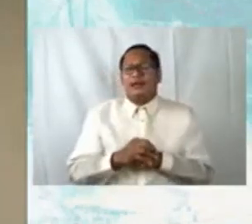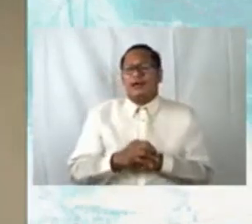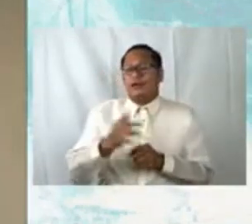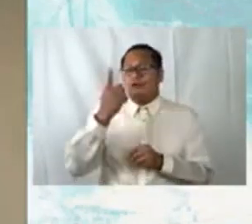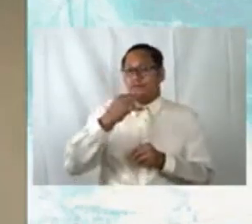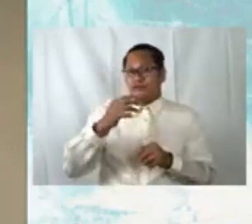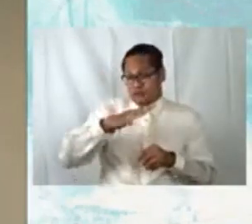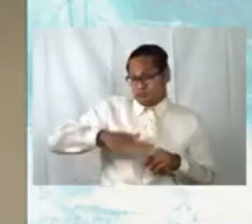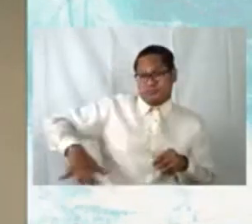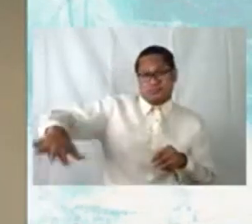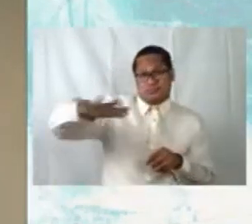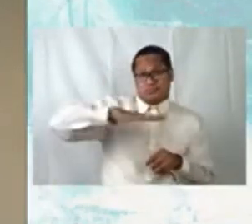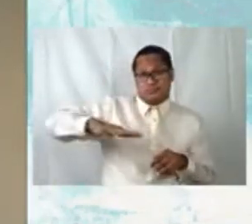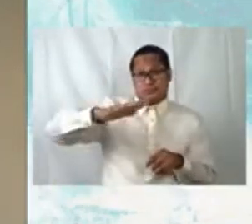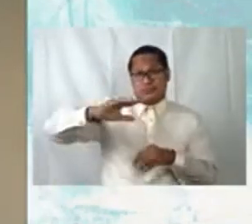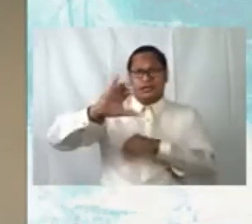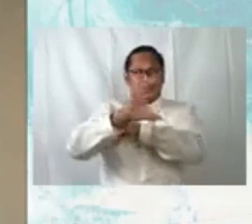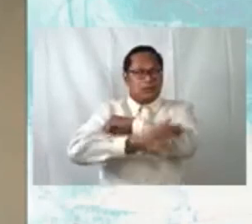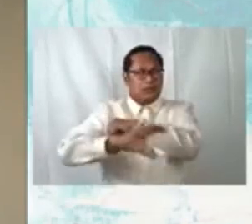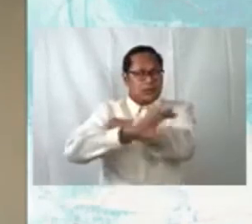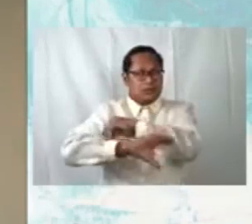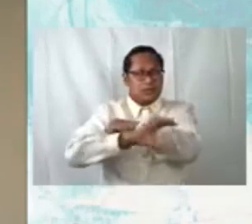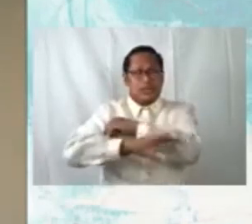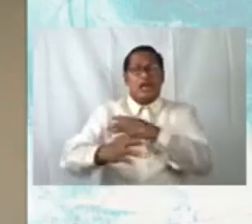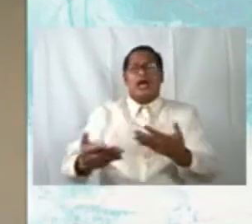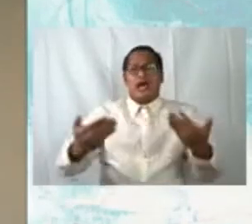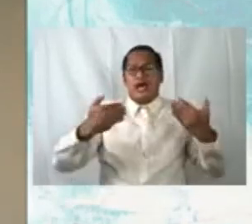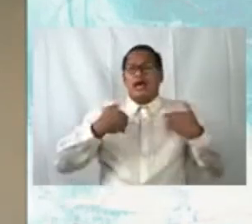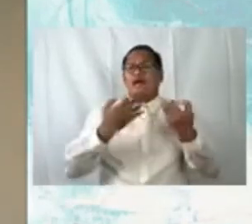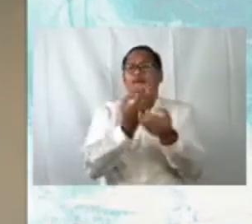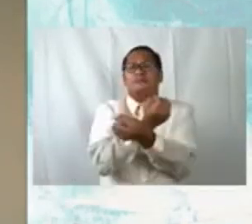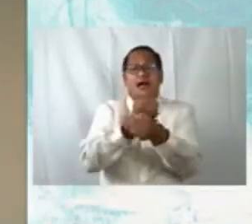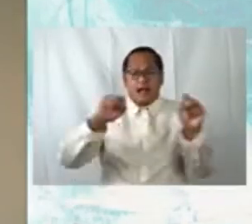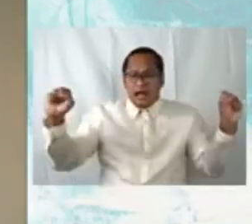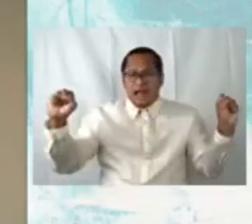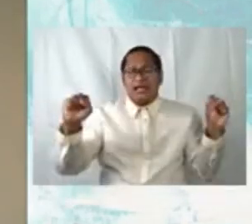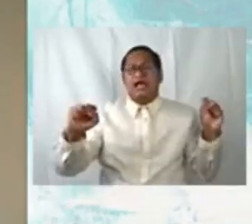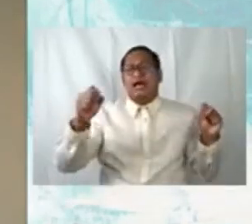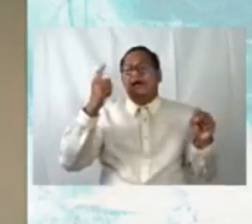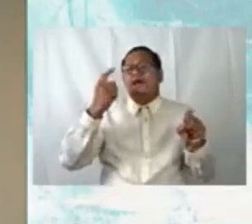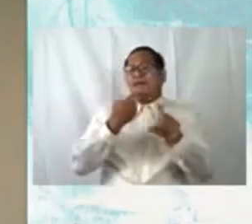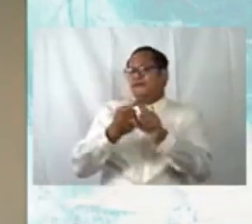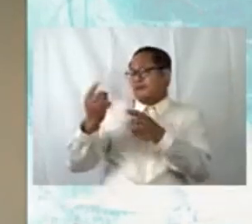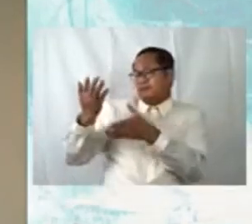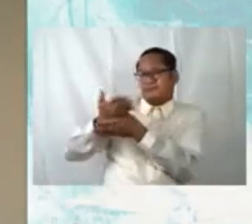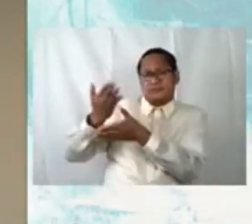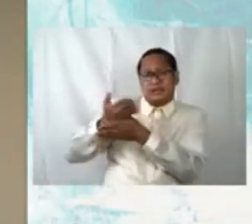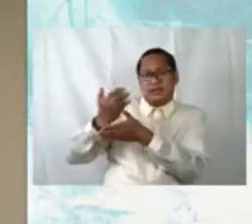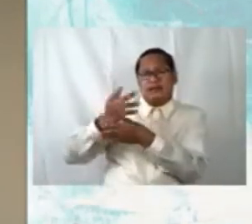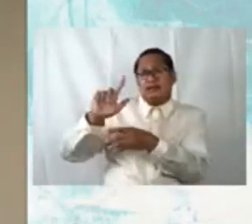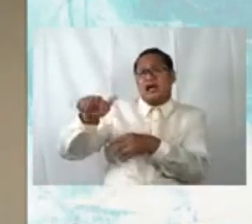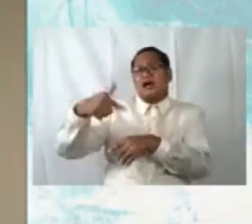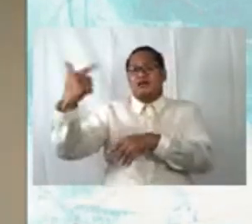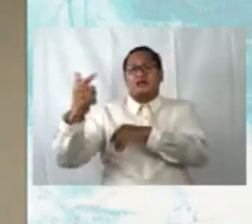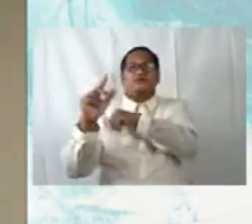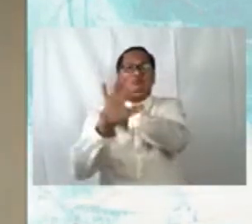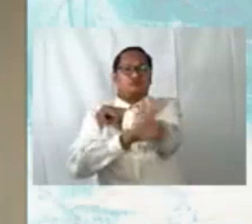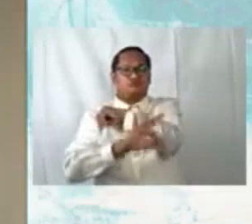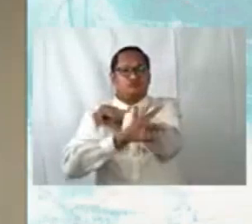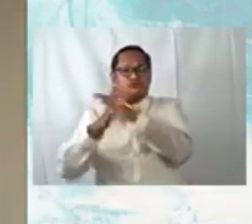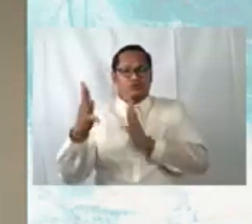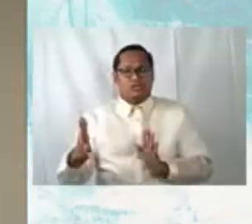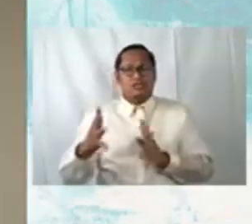bansa, ay malaya mula sa pakikialam ng mga dayuhan.